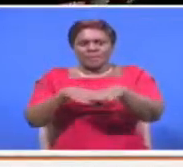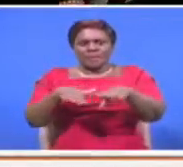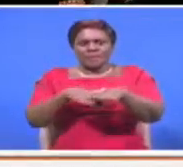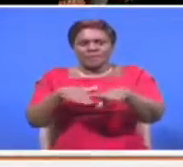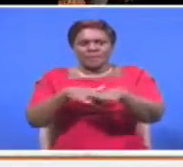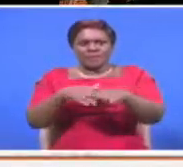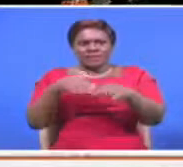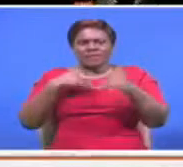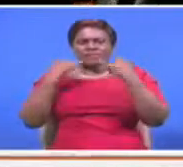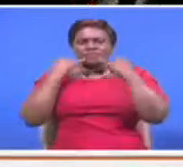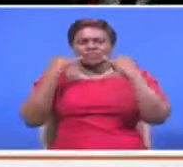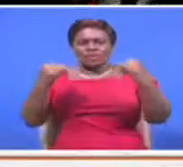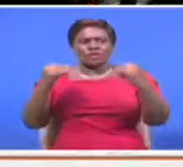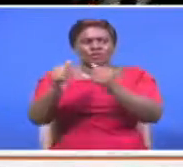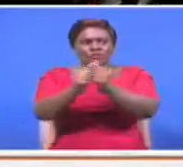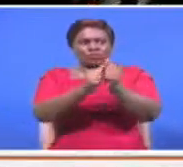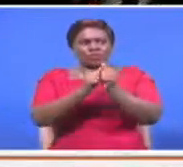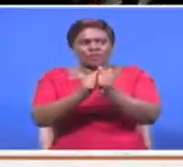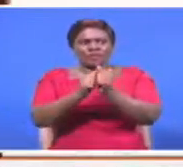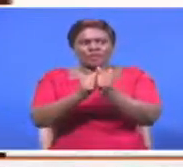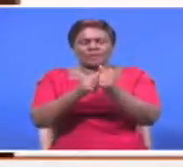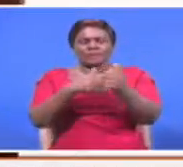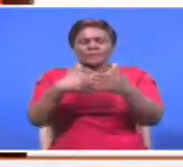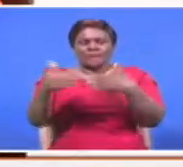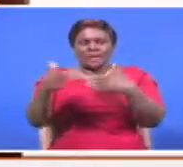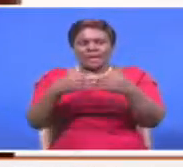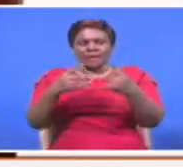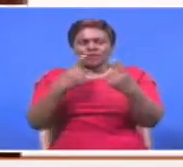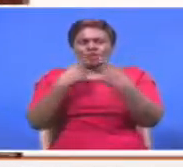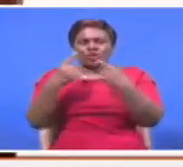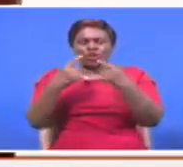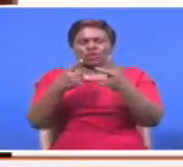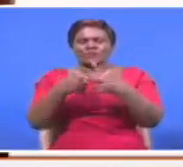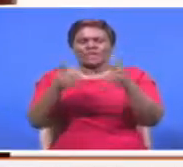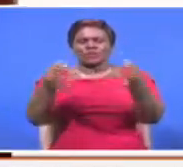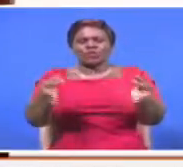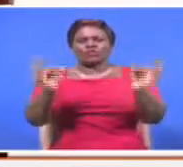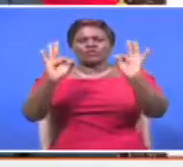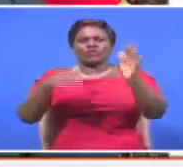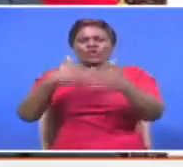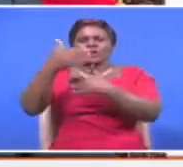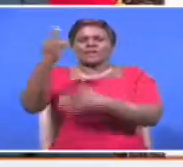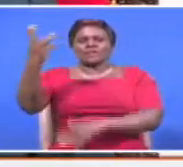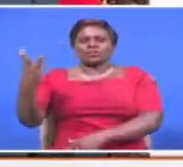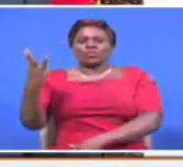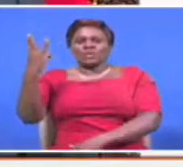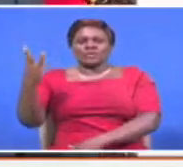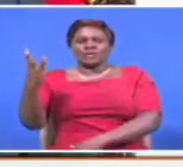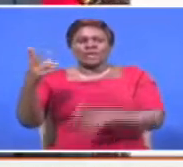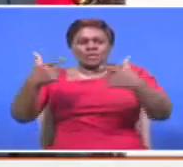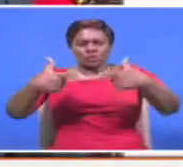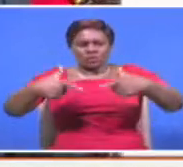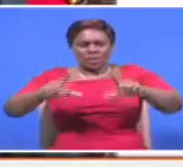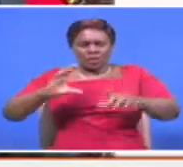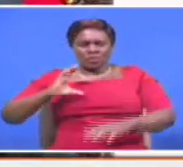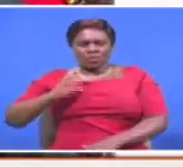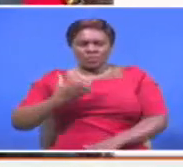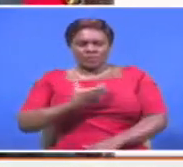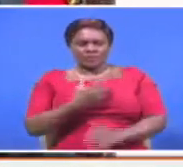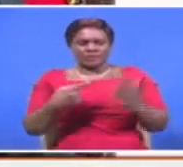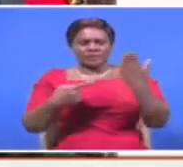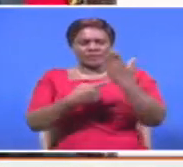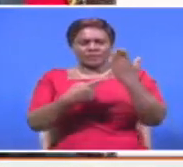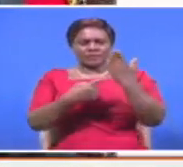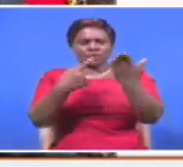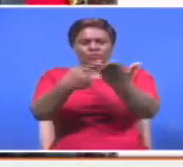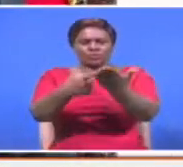na taarifa ya pamoja wakiashiria mazungumzo kuanza rasmi Jumatatu ijayo na kupisha kamati ya kiufundi kujadili ajenda